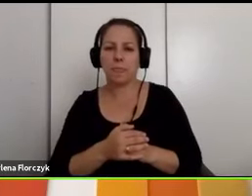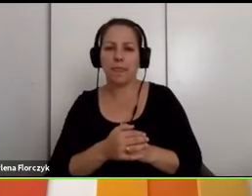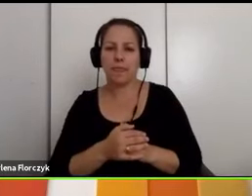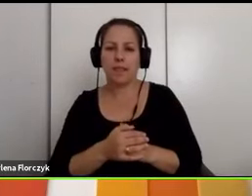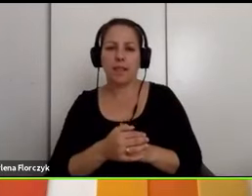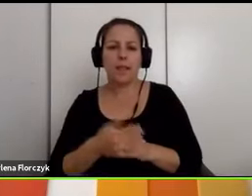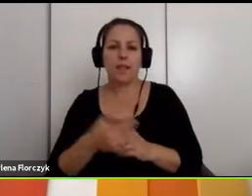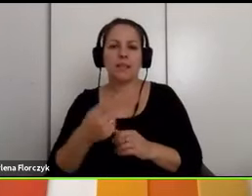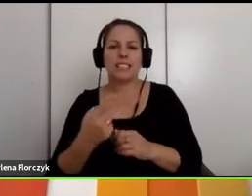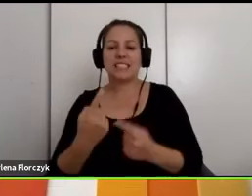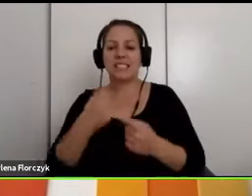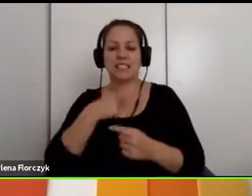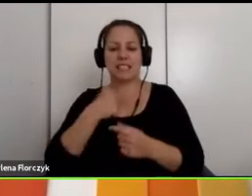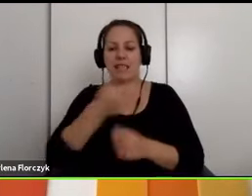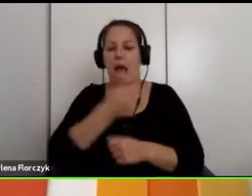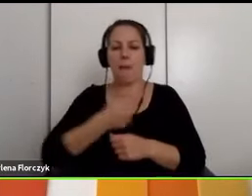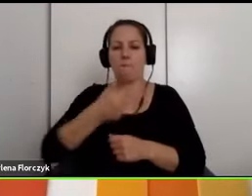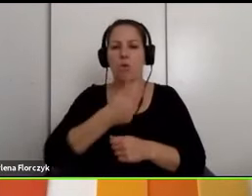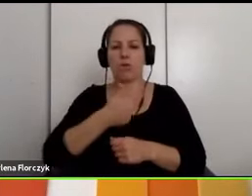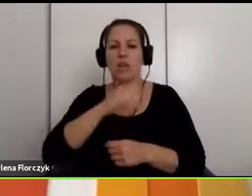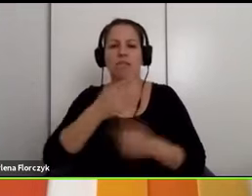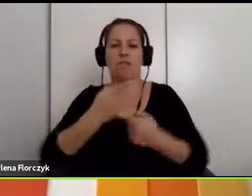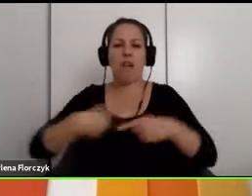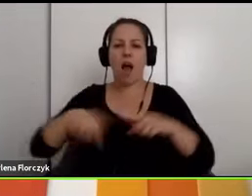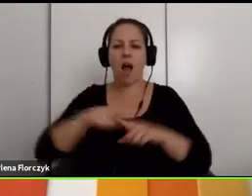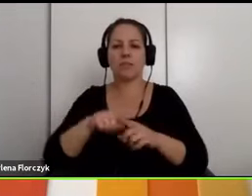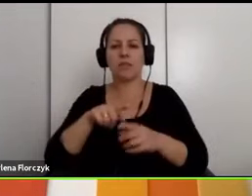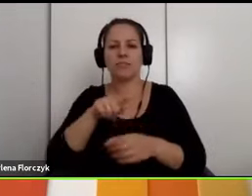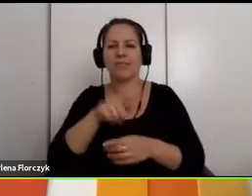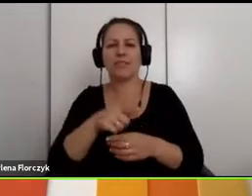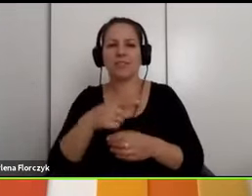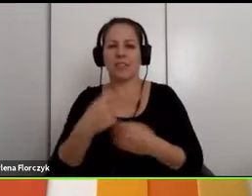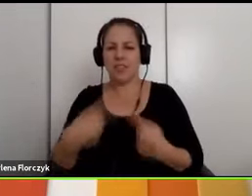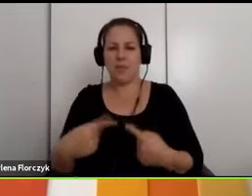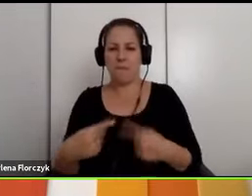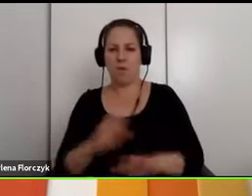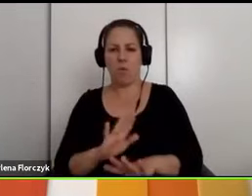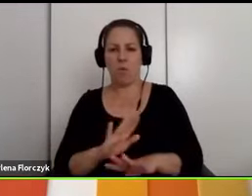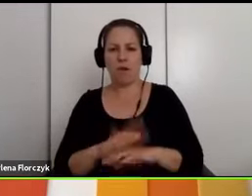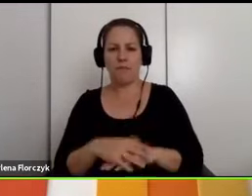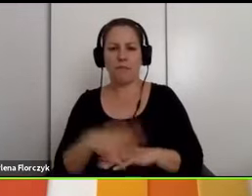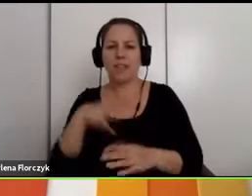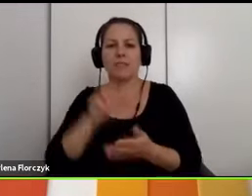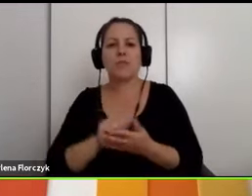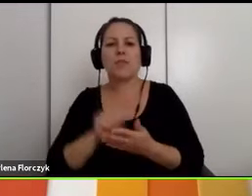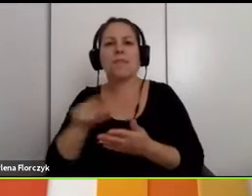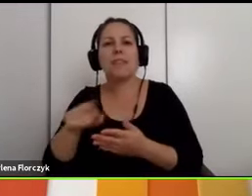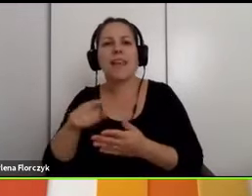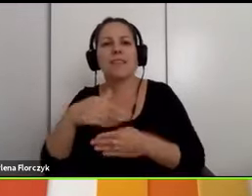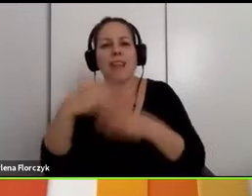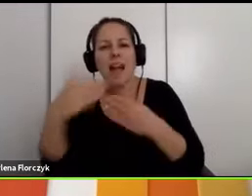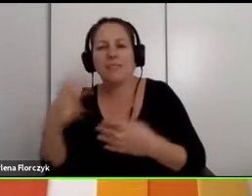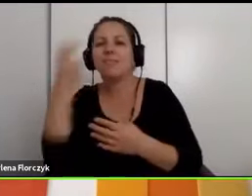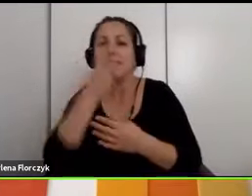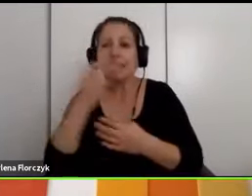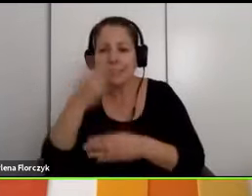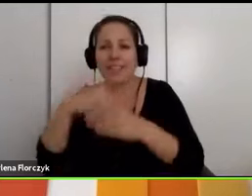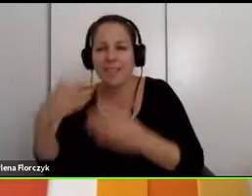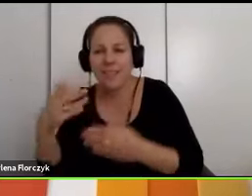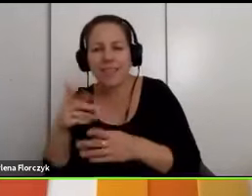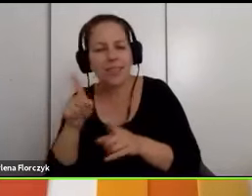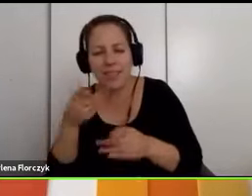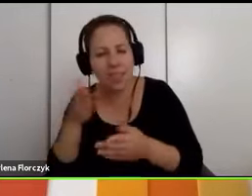nie być samotnym w klasie, który się zajmuje, nawet nie zajmuje się teatrem albo jest zainteresowany teatrem, tylko ma